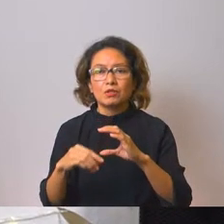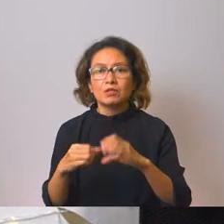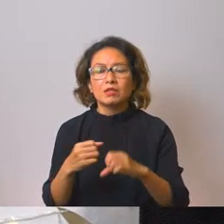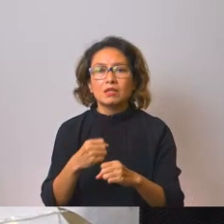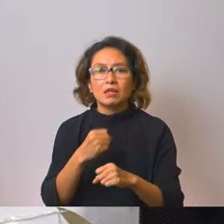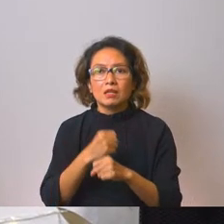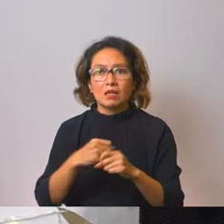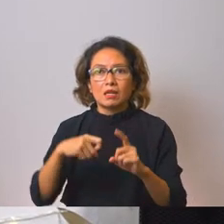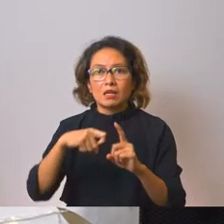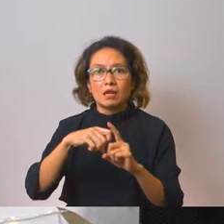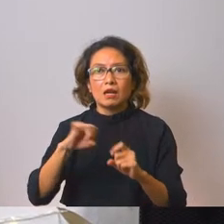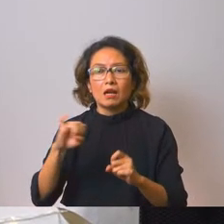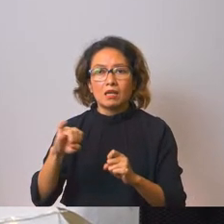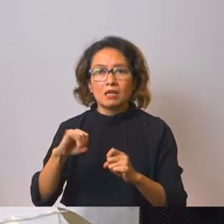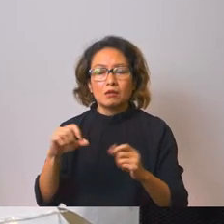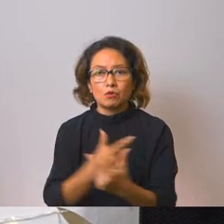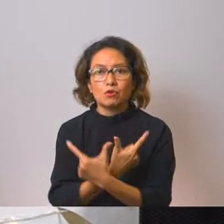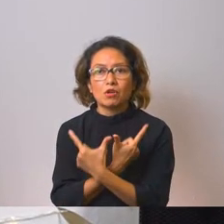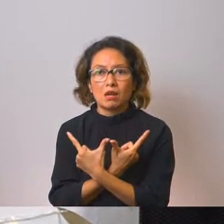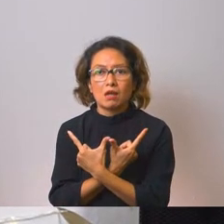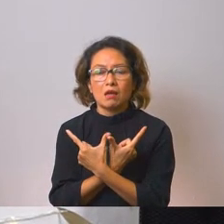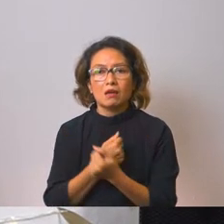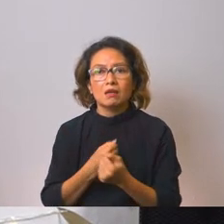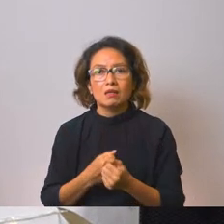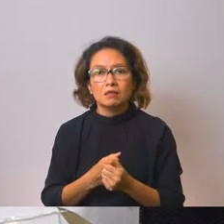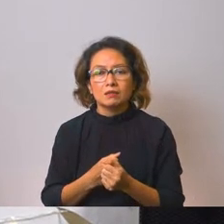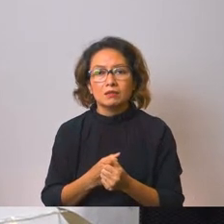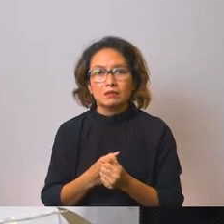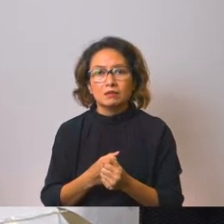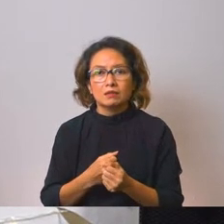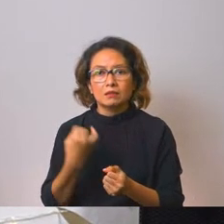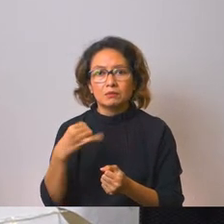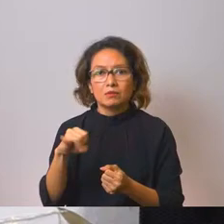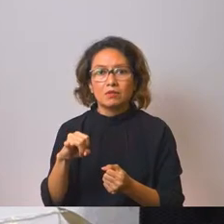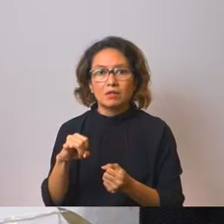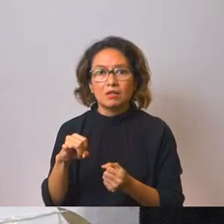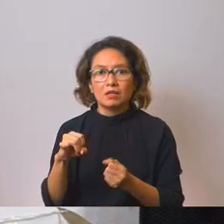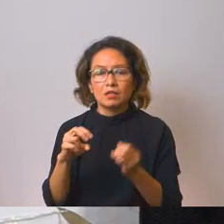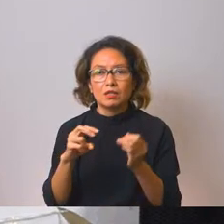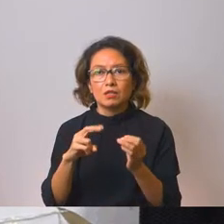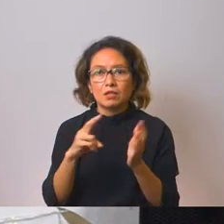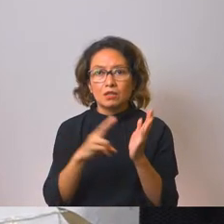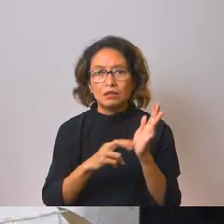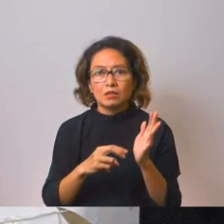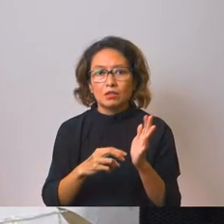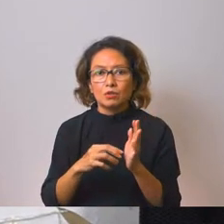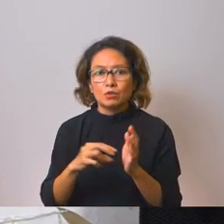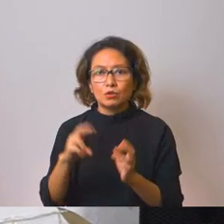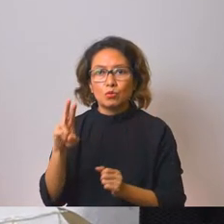Nominal donasi diakhiri dengan angka 25